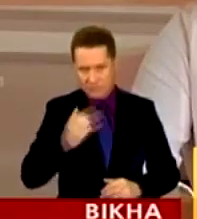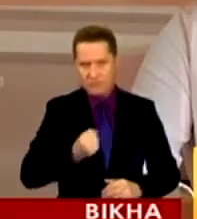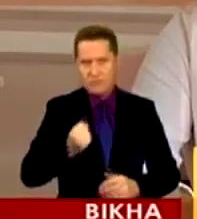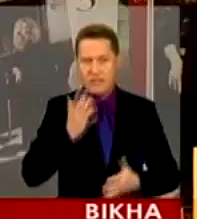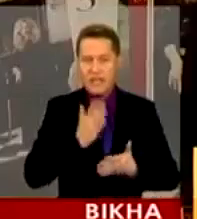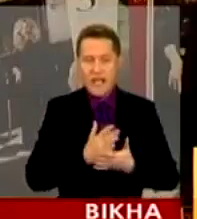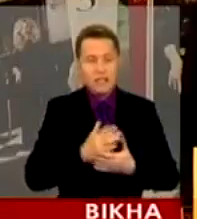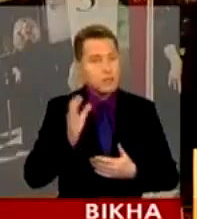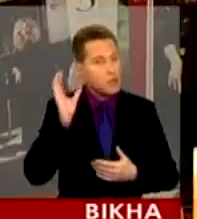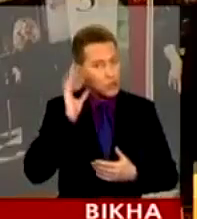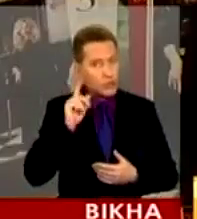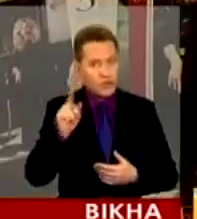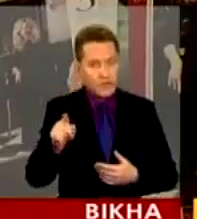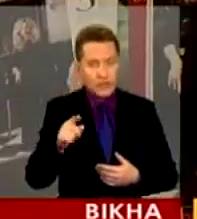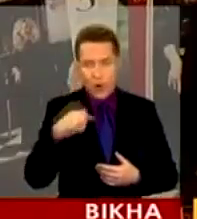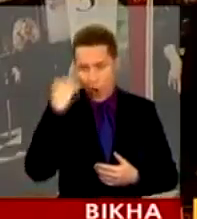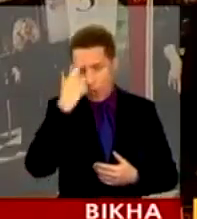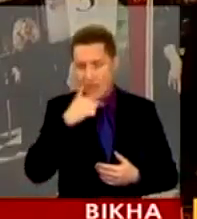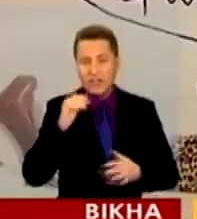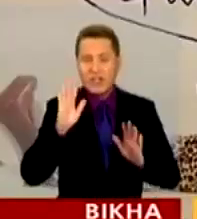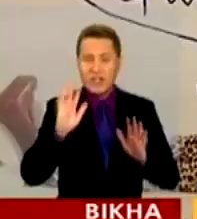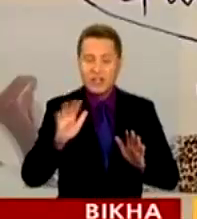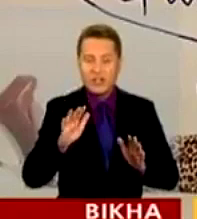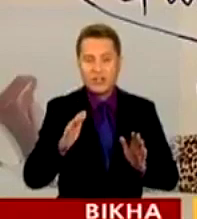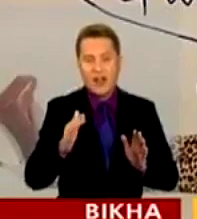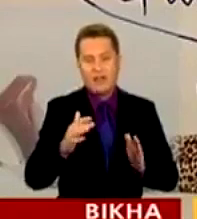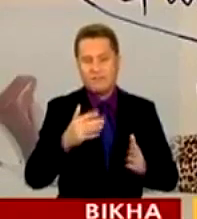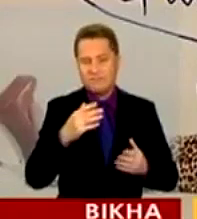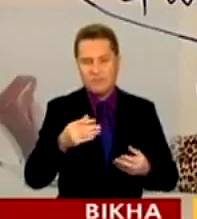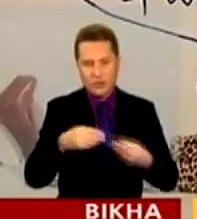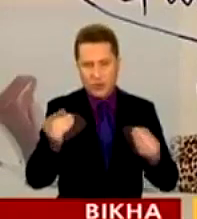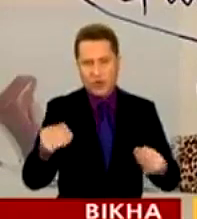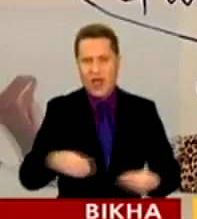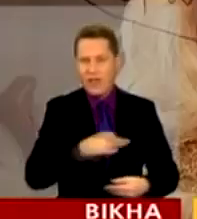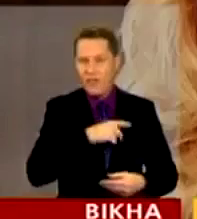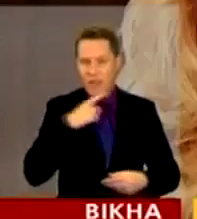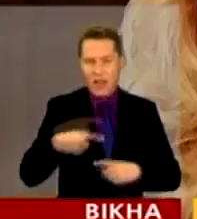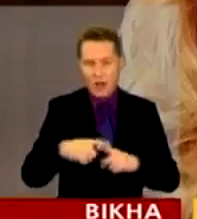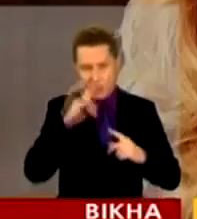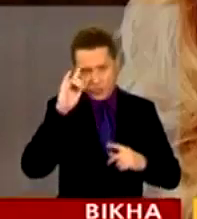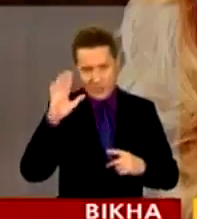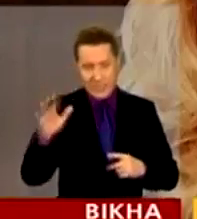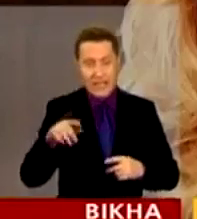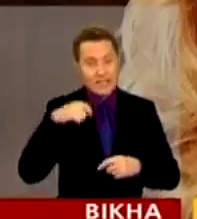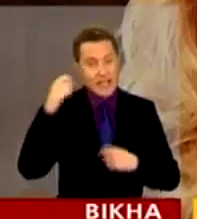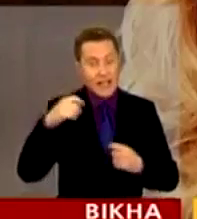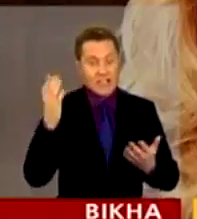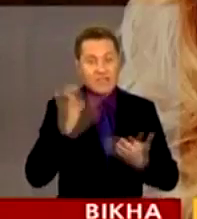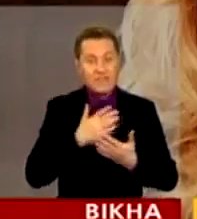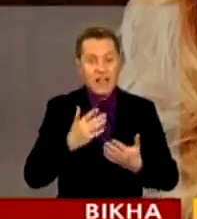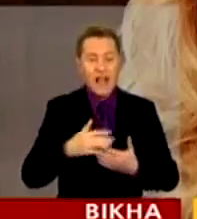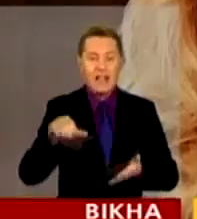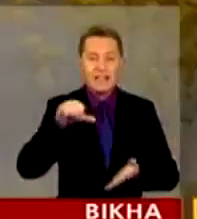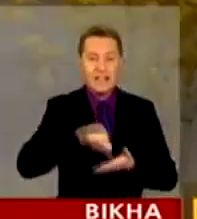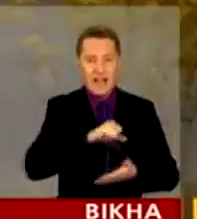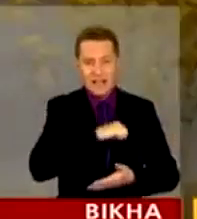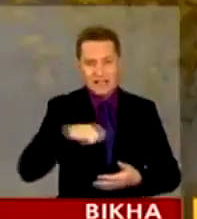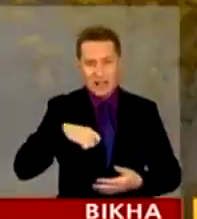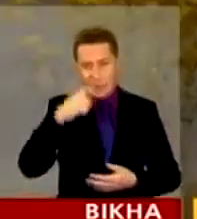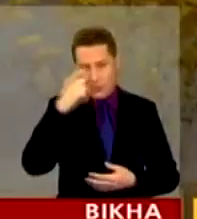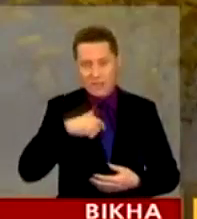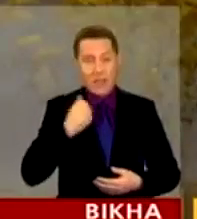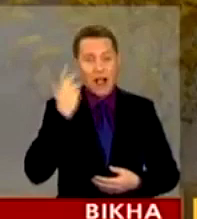к ній прислушуватися. Її обличчя не лише прикрашає глянцеві журнали Білорусі. Дівчина навіть знялася у серіалі, де зіграла саму себе.